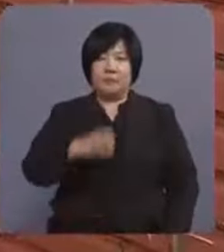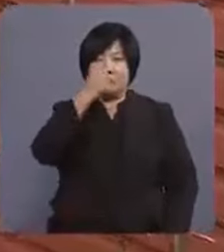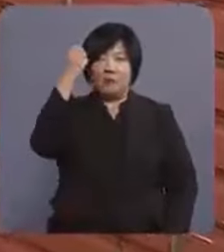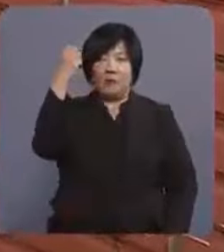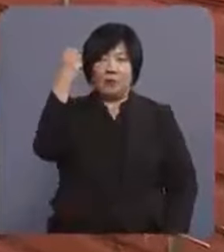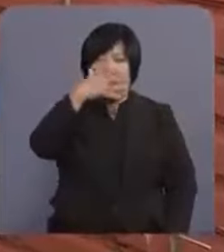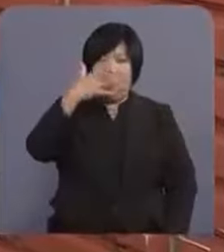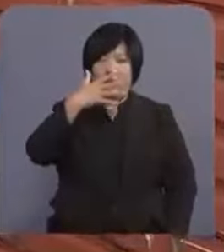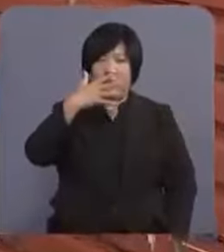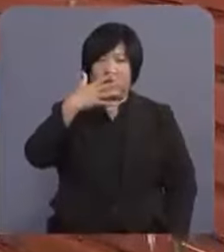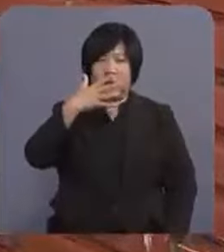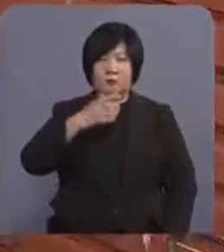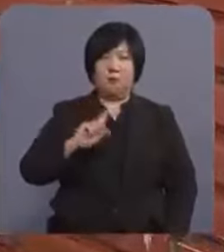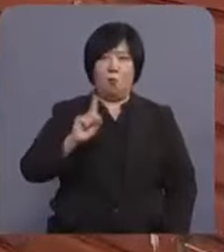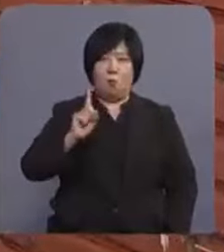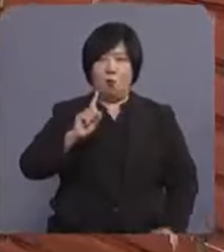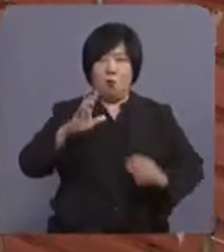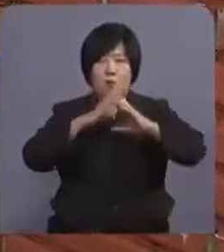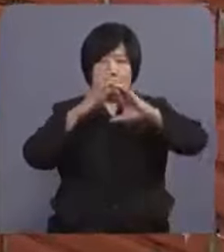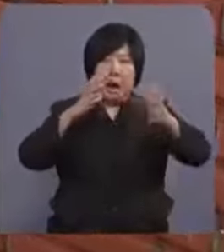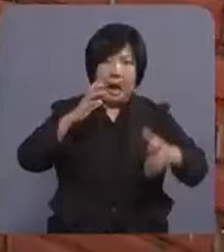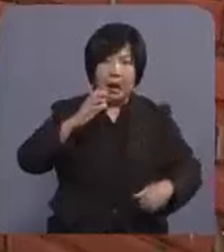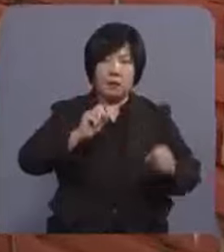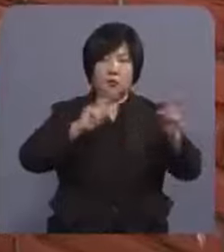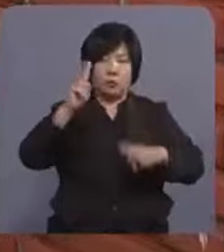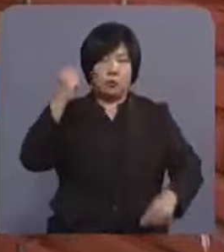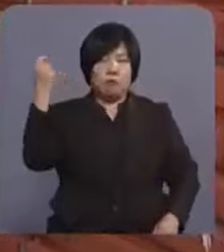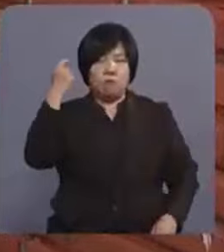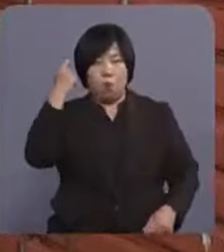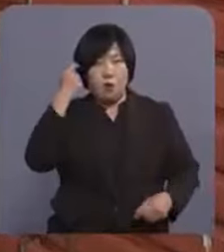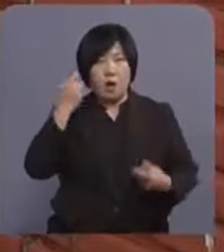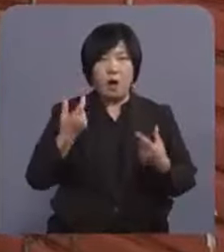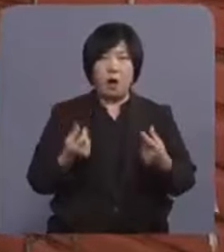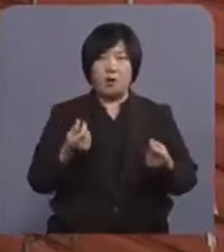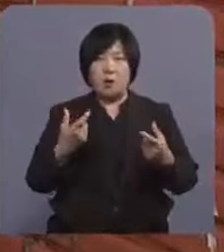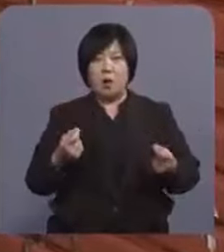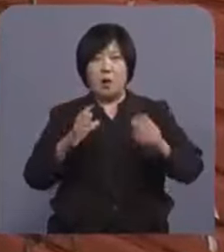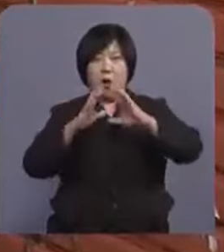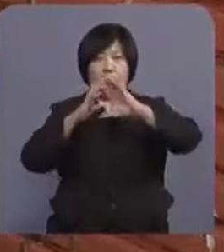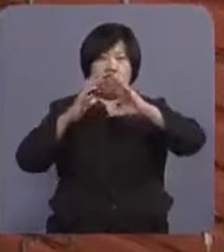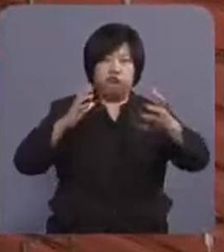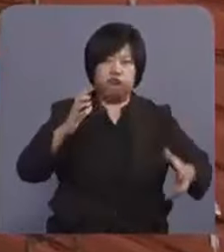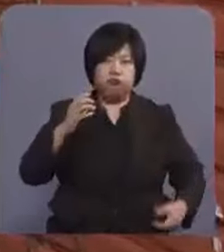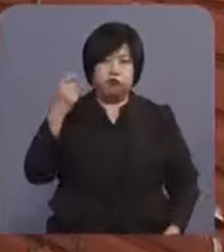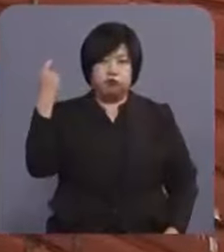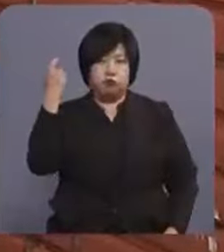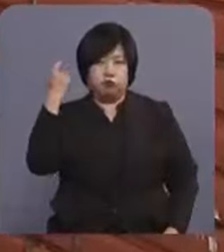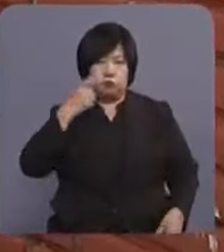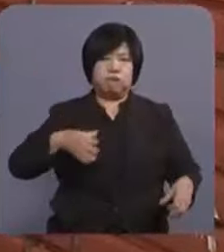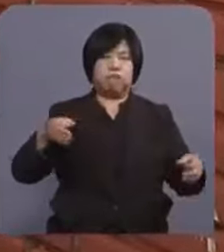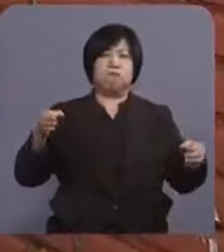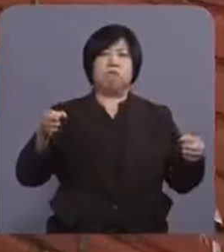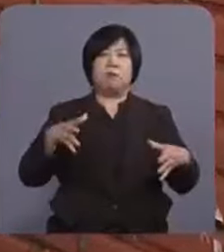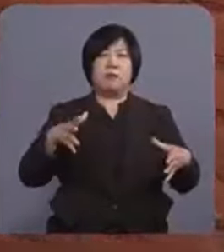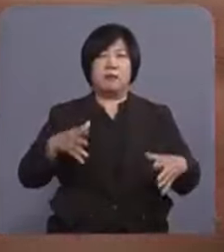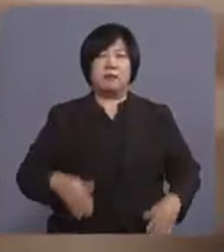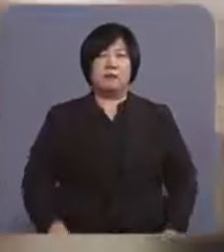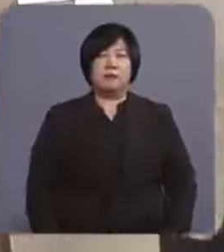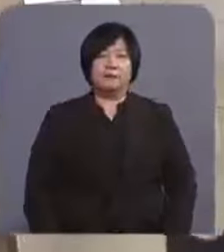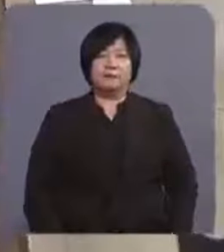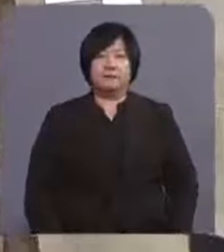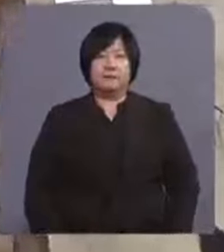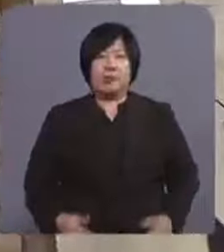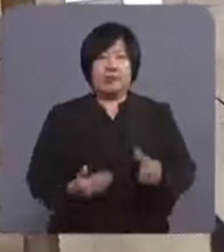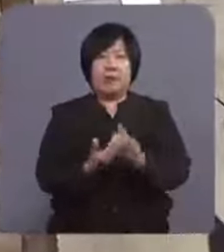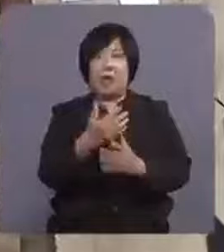갑자기 그 무너지면서 천둥번개치는 식으로 막 하고 순식간 내려왔어요